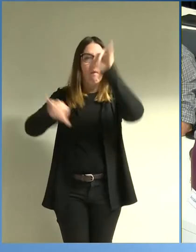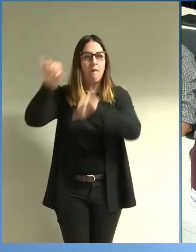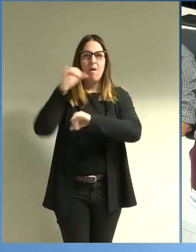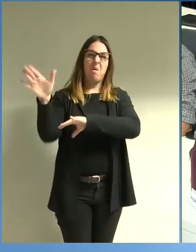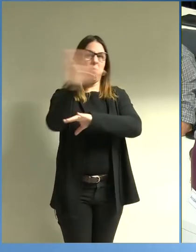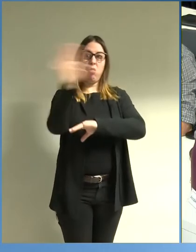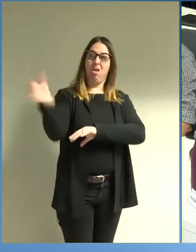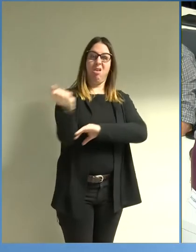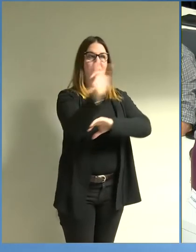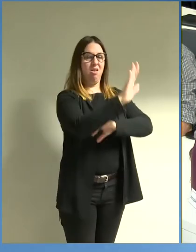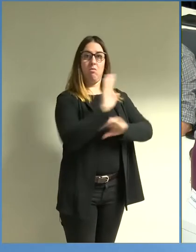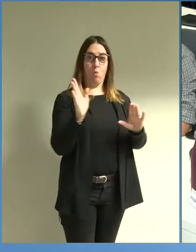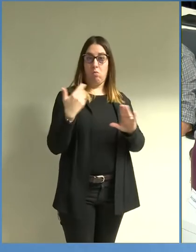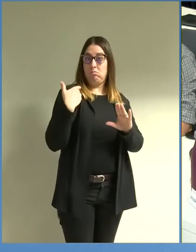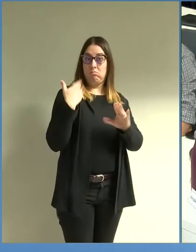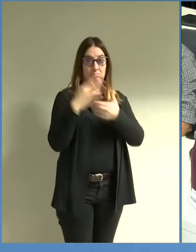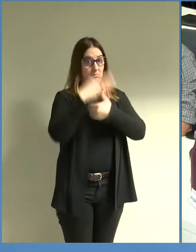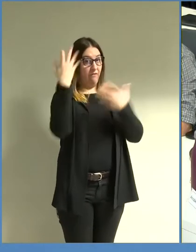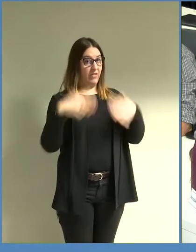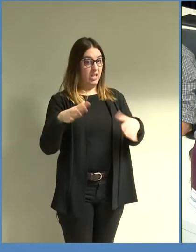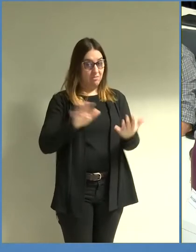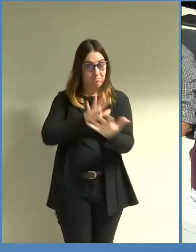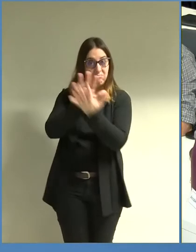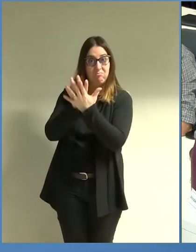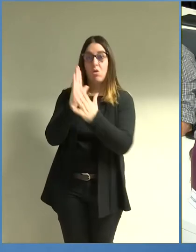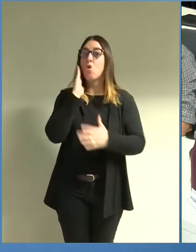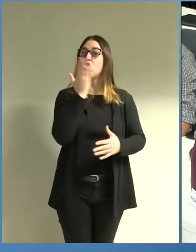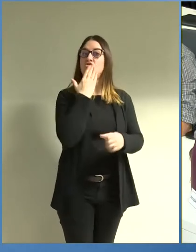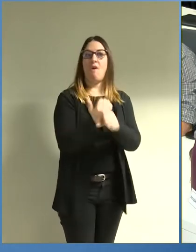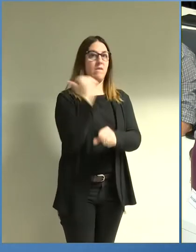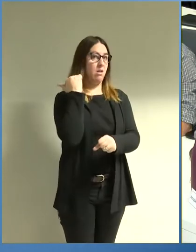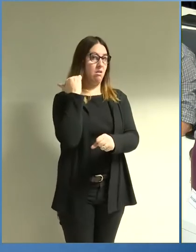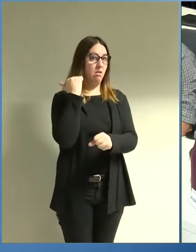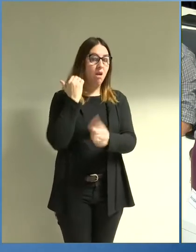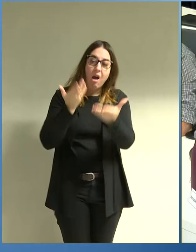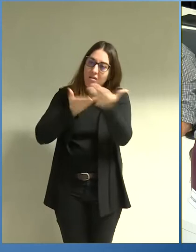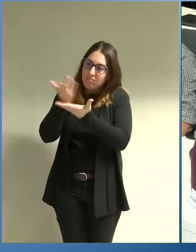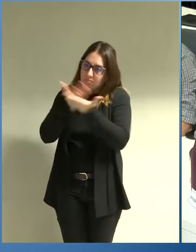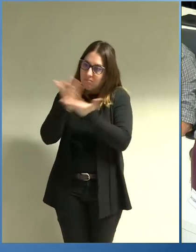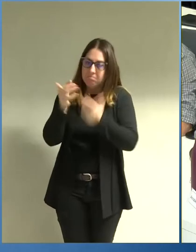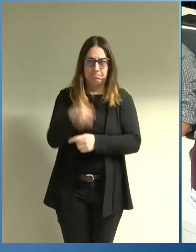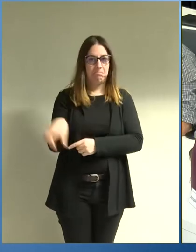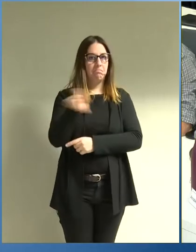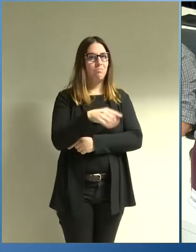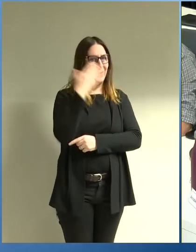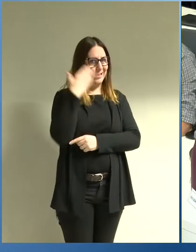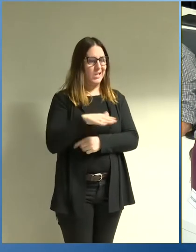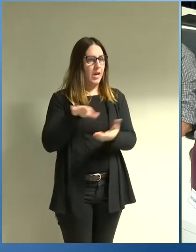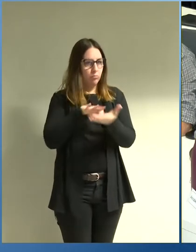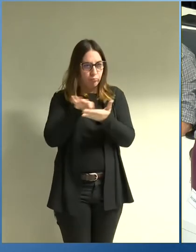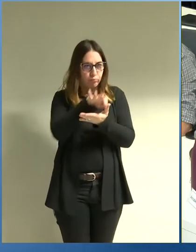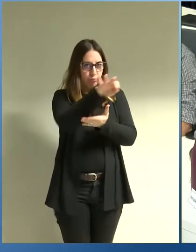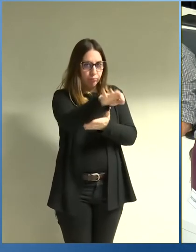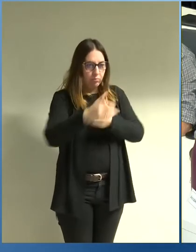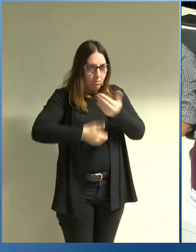début de mandat je les ai rencontrés depuis janvier de l'année dernière savent très bien où on va et comment